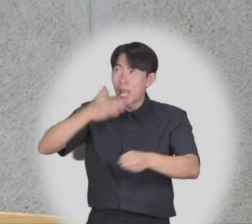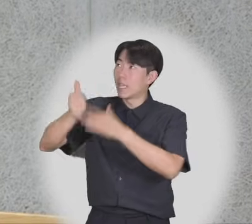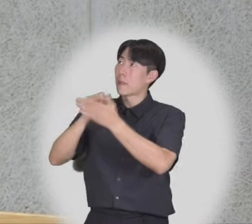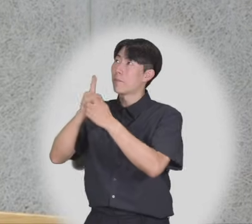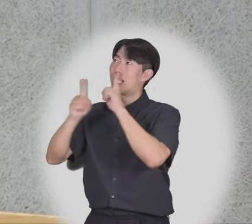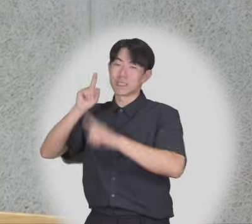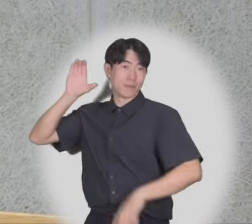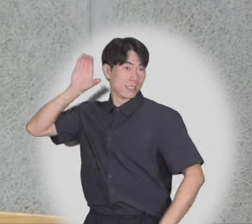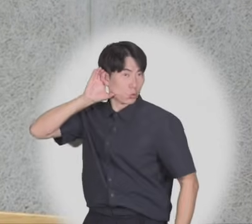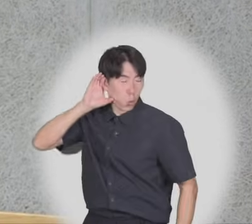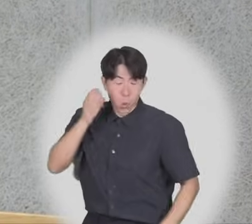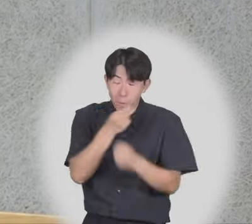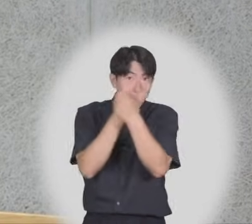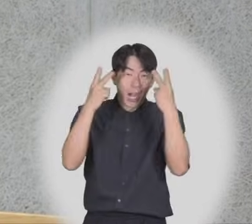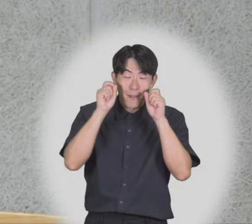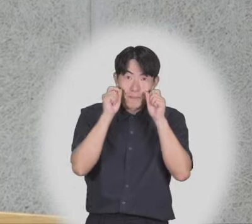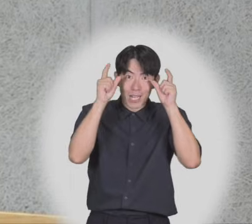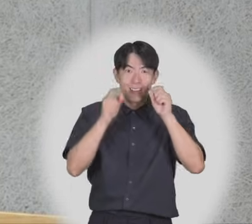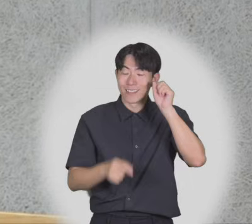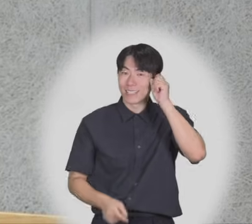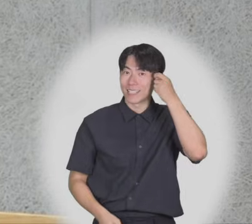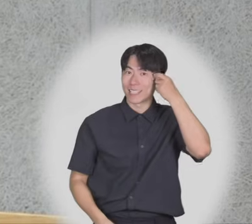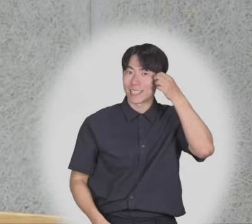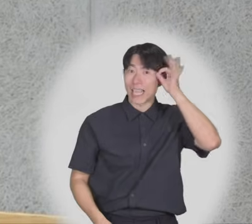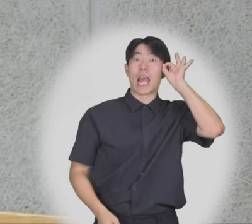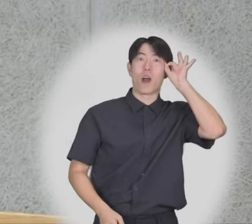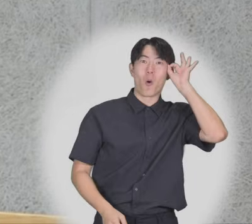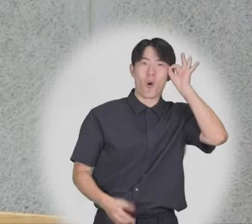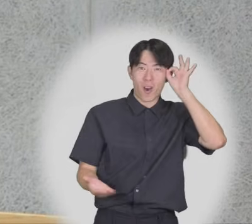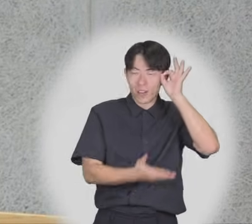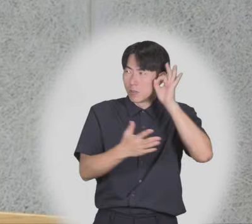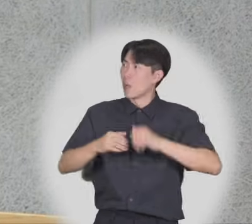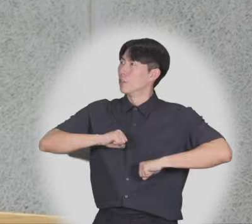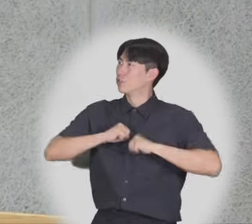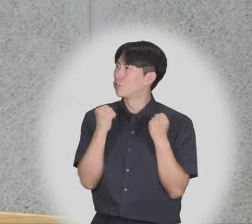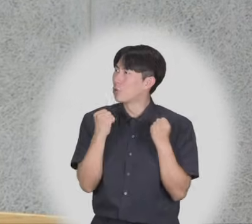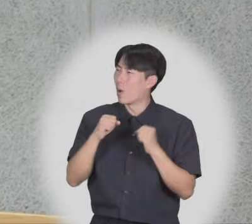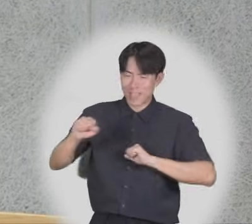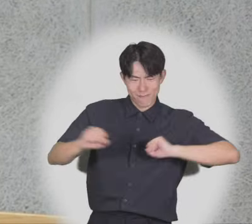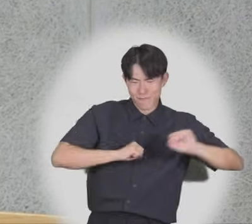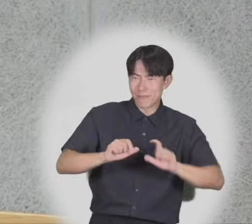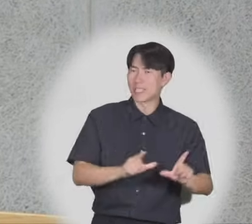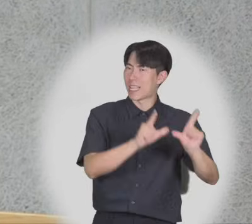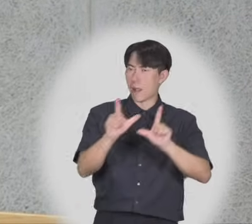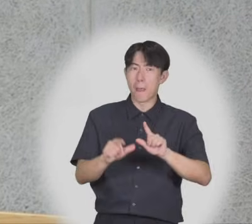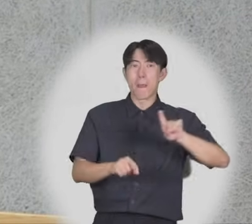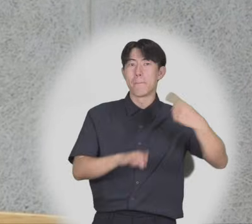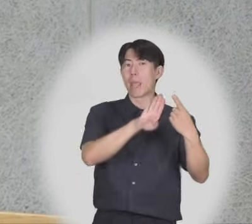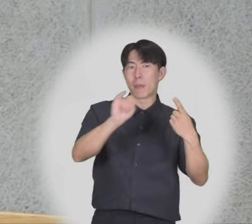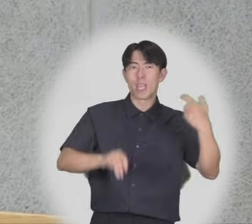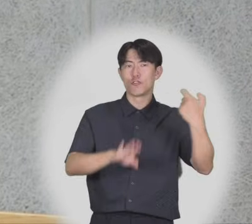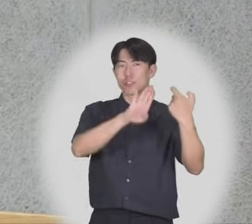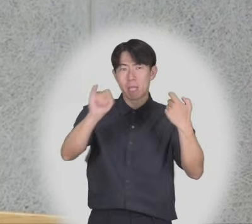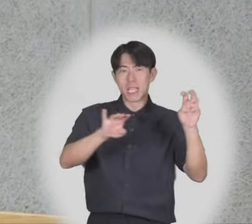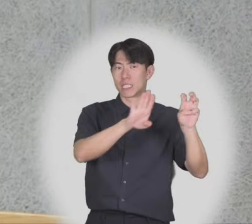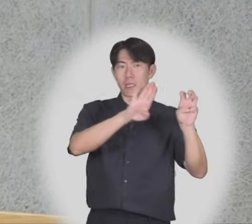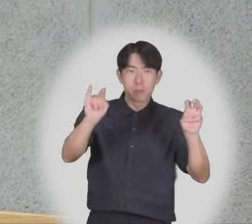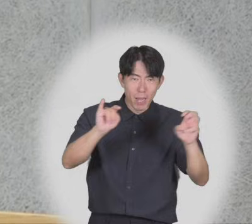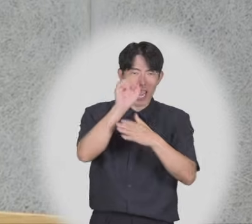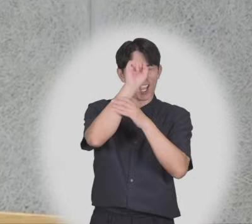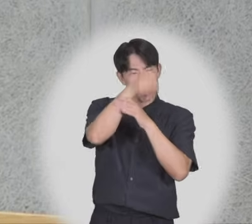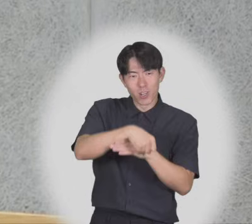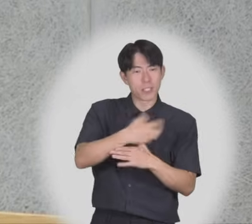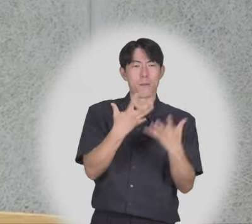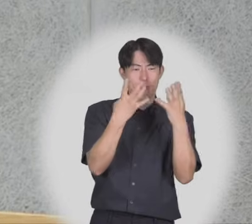순종하여 살아가심으로 여러분 삶 속에 100배의 결실, 또 60배의 결실, 30배의 결실을 맺는